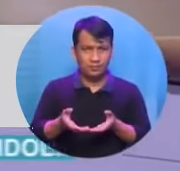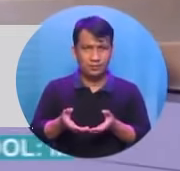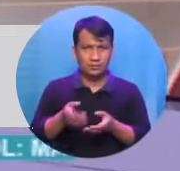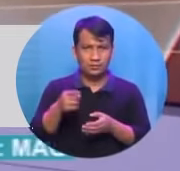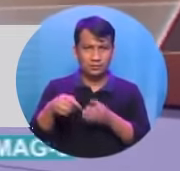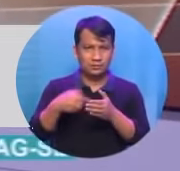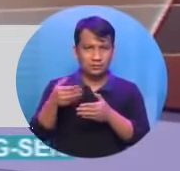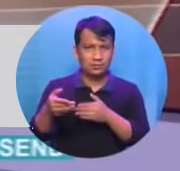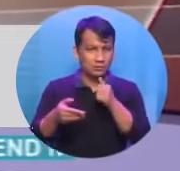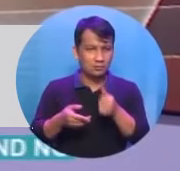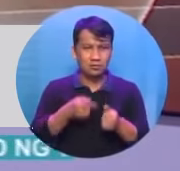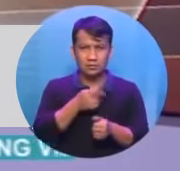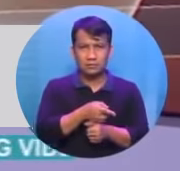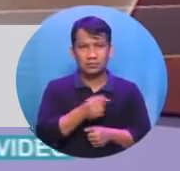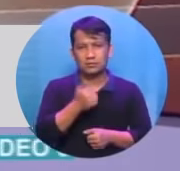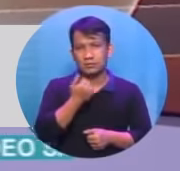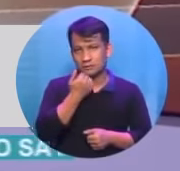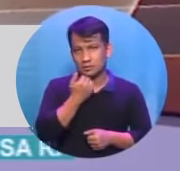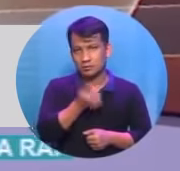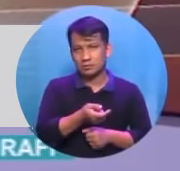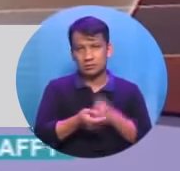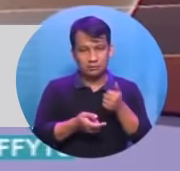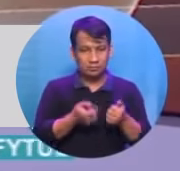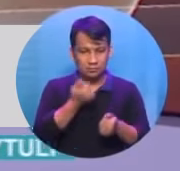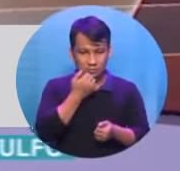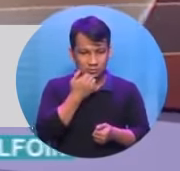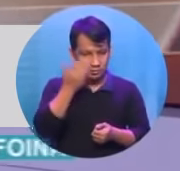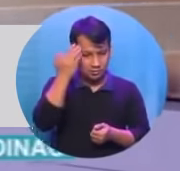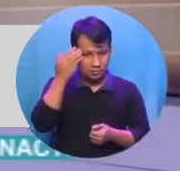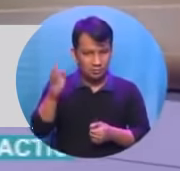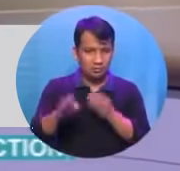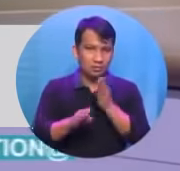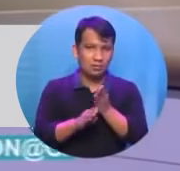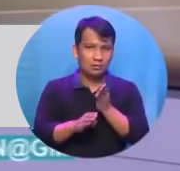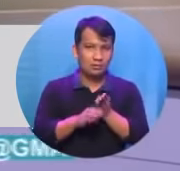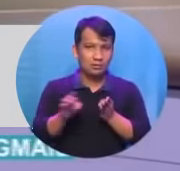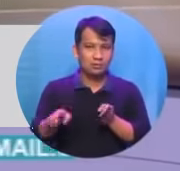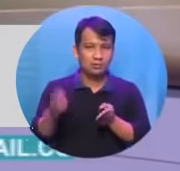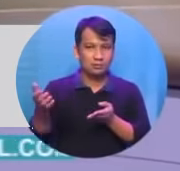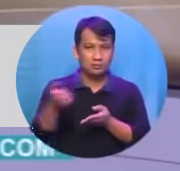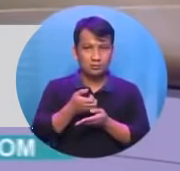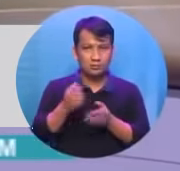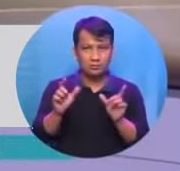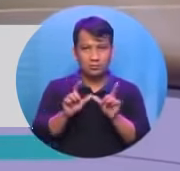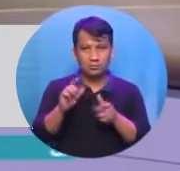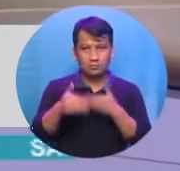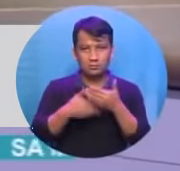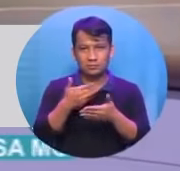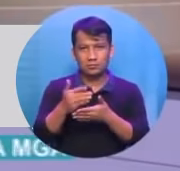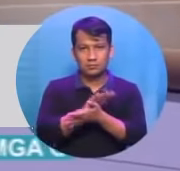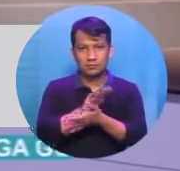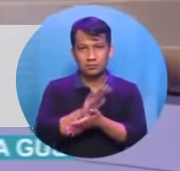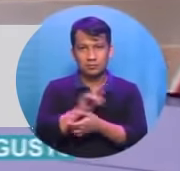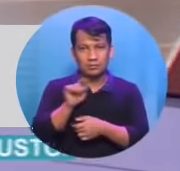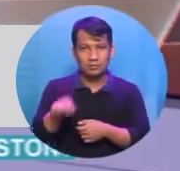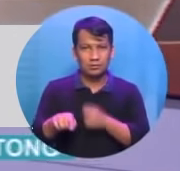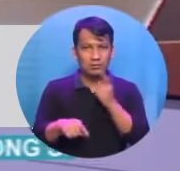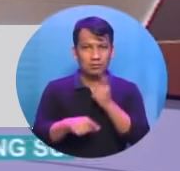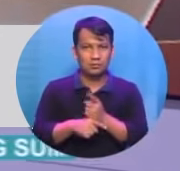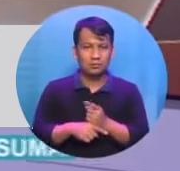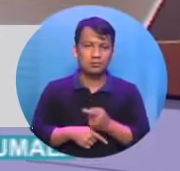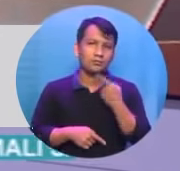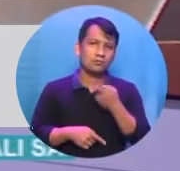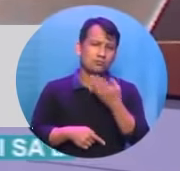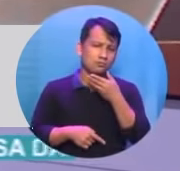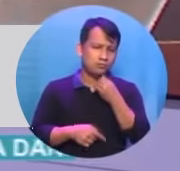makapagmaneho po siyang muli kasi hindi naman niya kasalanan na nakulorom yung bus. Hindi kinuha ng tamang mga papeles nung kanyang amo. Diba, sir? Nagtaka